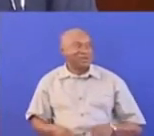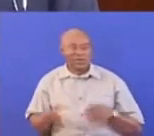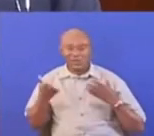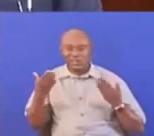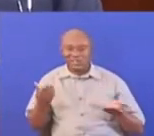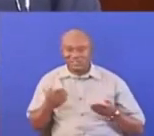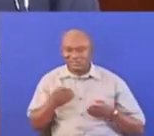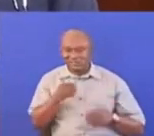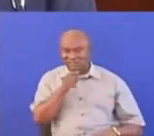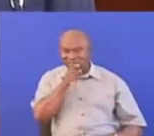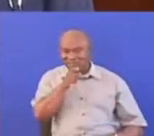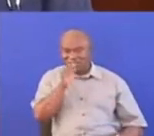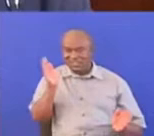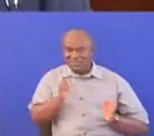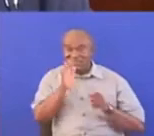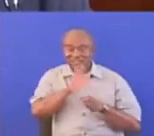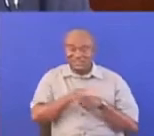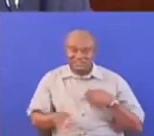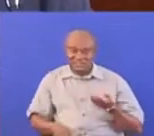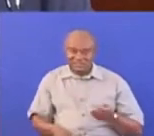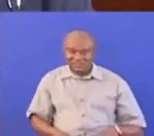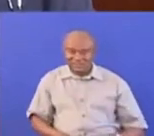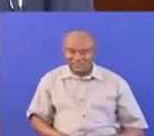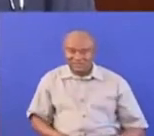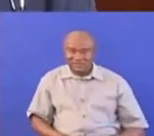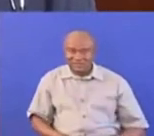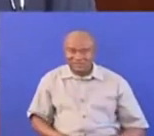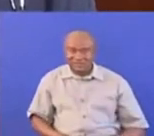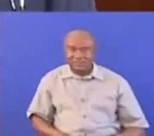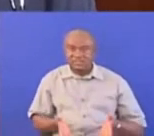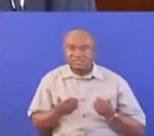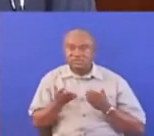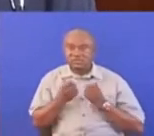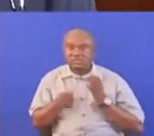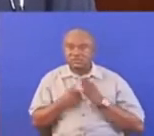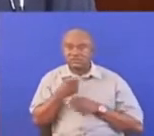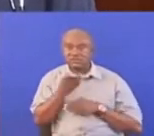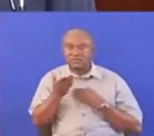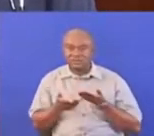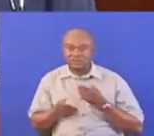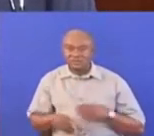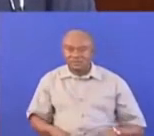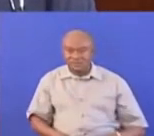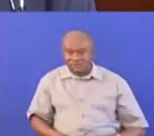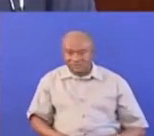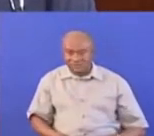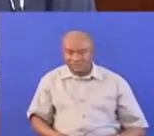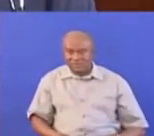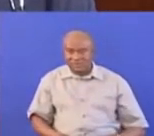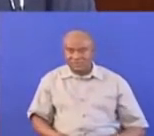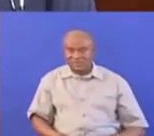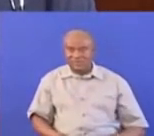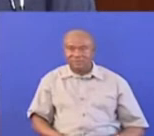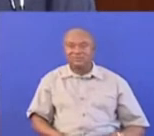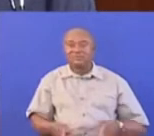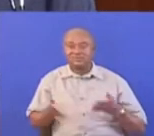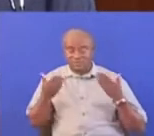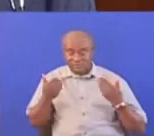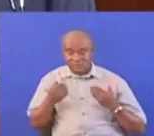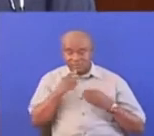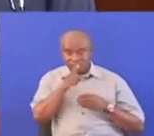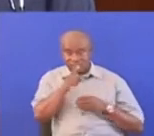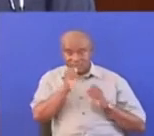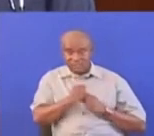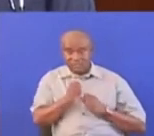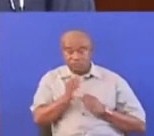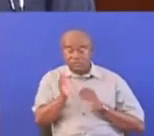maeneo mengine tunazo hifadhi nyingi. Sisi kule Mgori pia tunahitaji eneo hili liweze kuhifadhiwa. Lisibaki tu kuwa hifadhi ya misitu, lakini pia